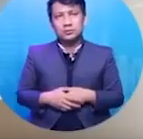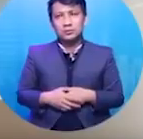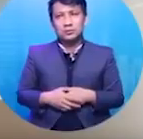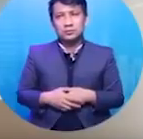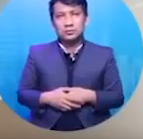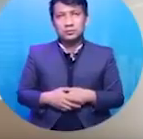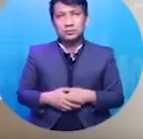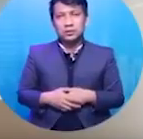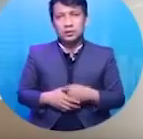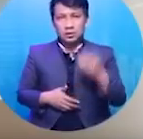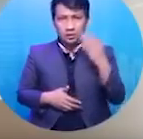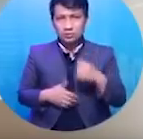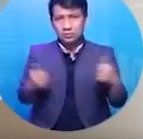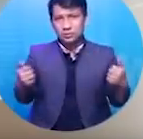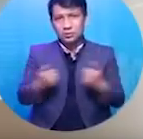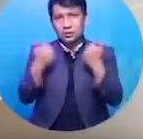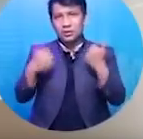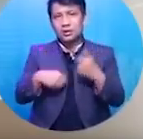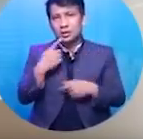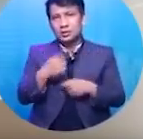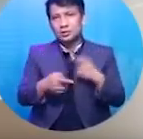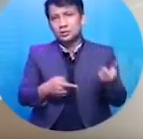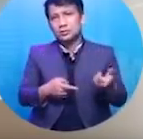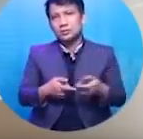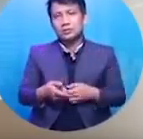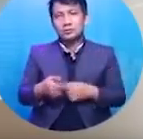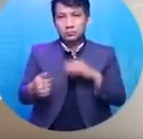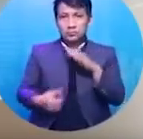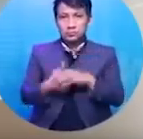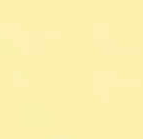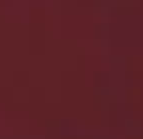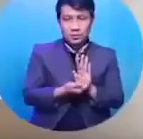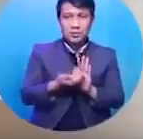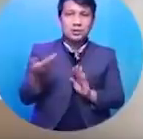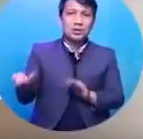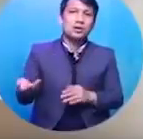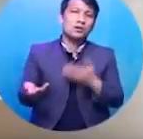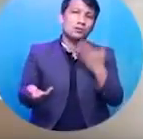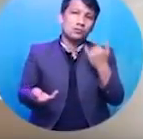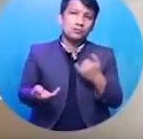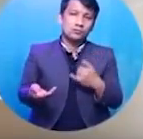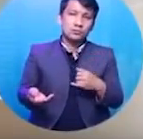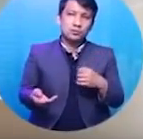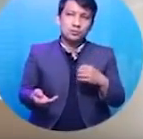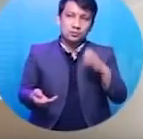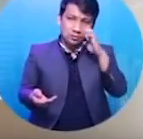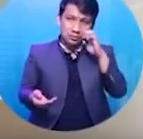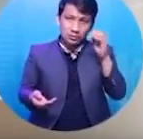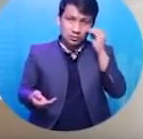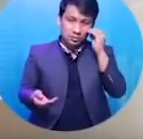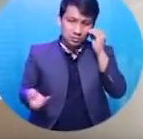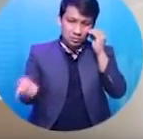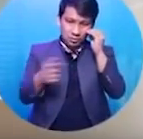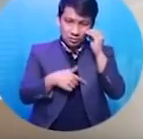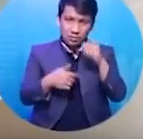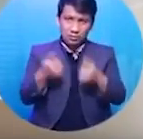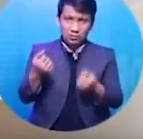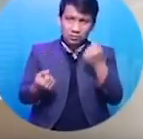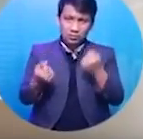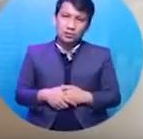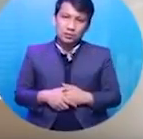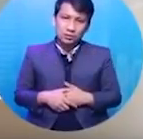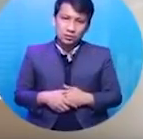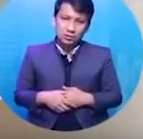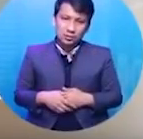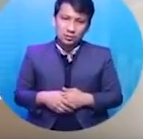Ayan na. Ayan na. Lumalabas na yung katotohanan. Sir Elmer, bakit na-aksidente ka habang minamaneho mo yung